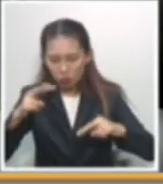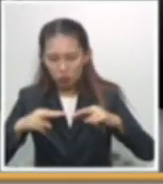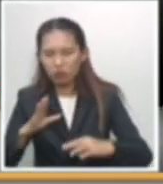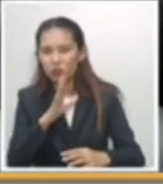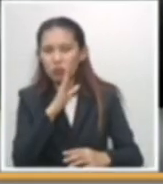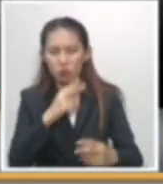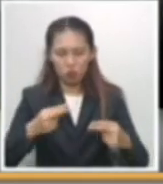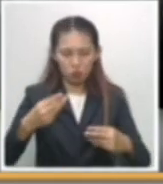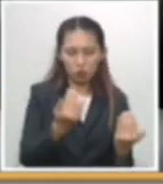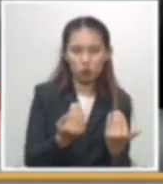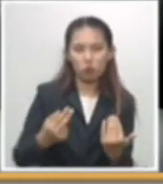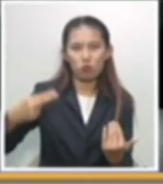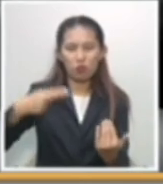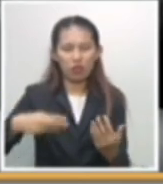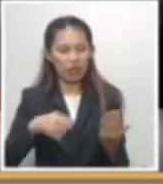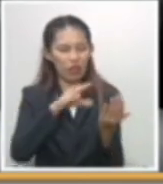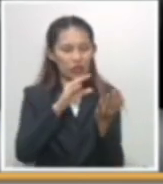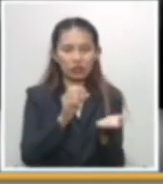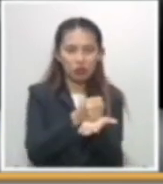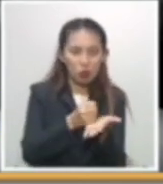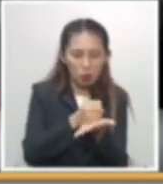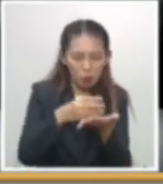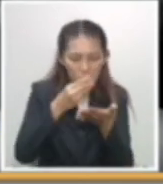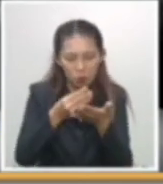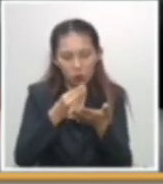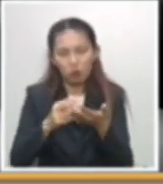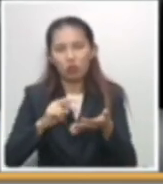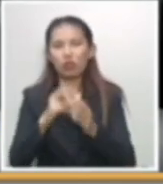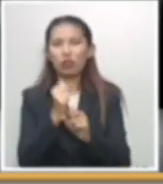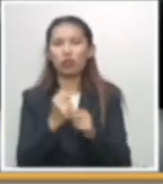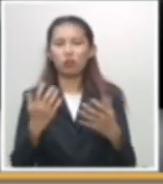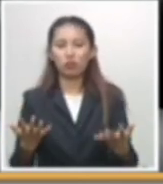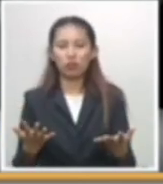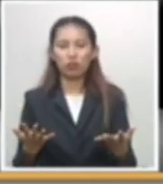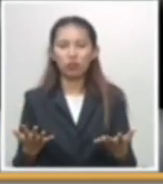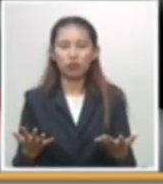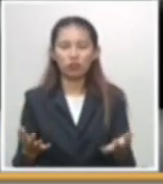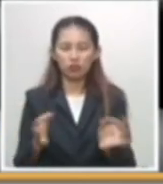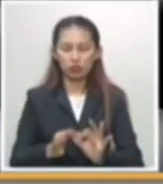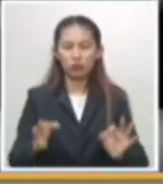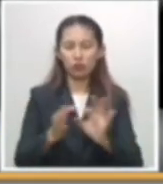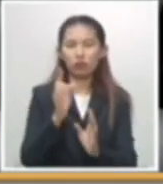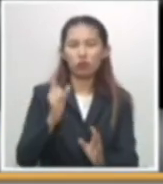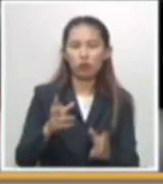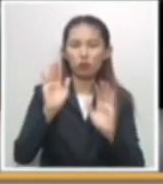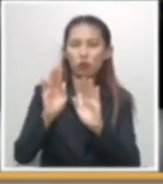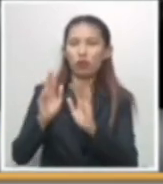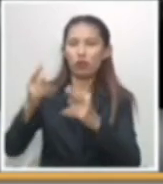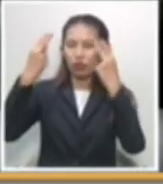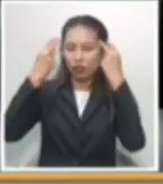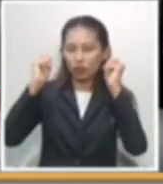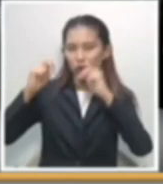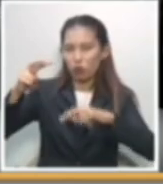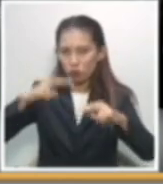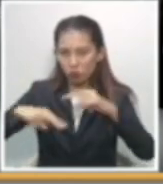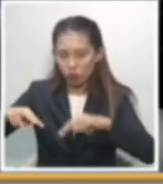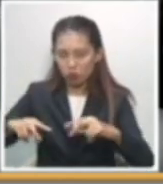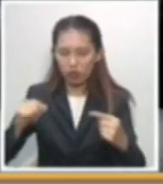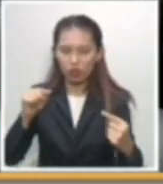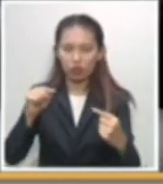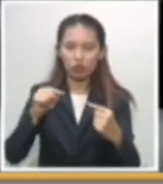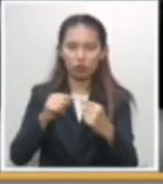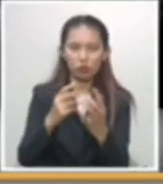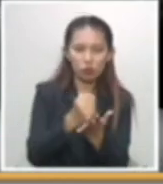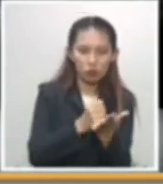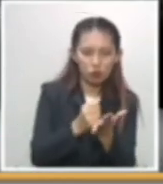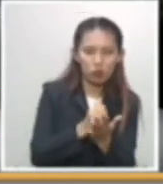เรื่องนี้ขอฝากท่านนายกไปดำเนินการเรื่องงบประมาณในรายละเอียดก็อีกทีหนึ่งเพราะงบประมาณเหล่านี้มันไปแฝงไว้ในงบ